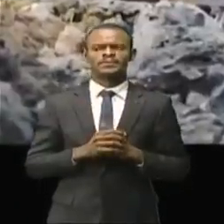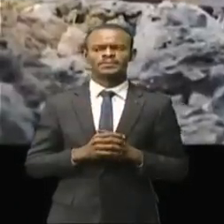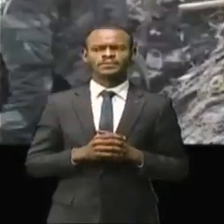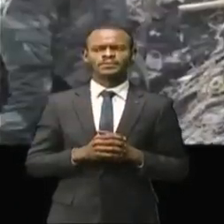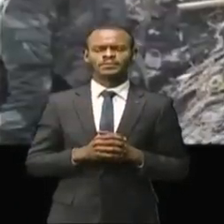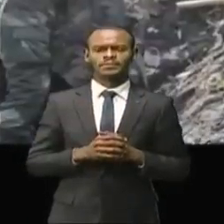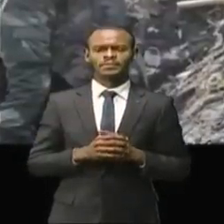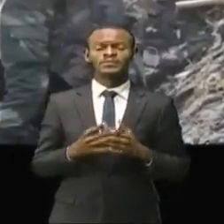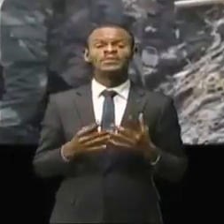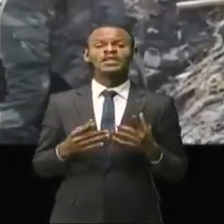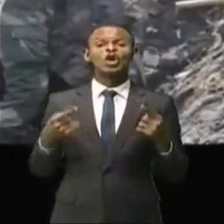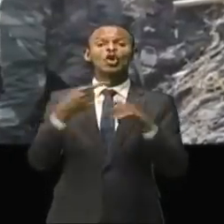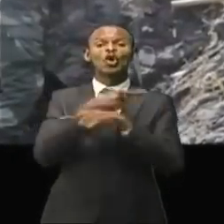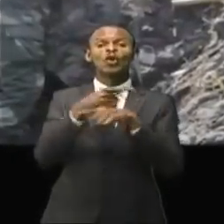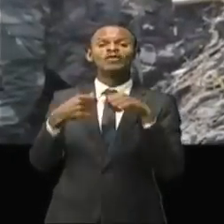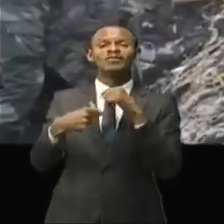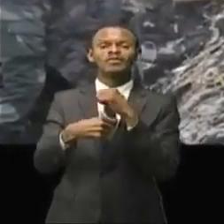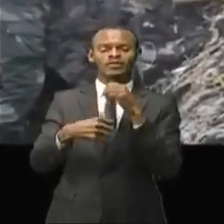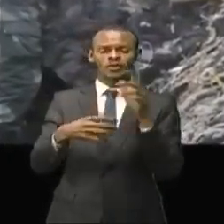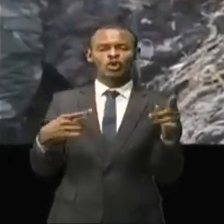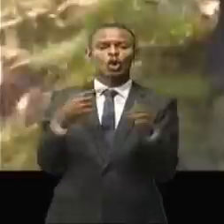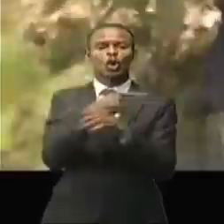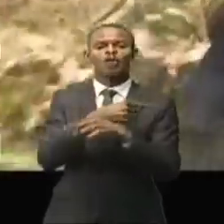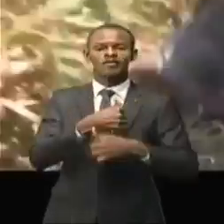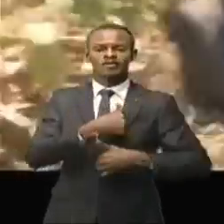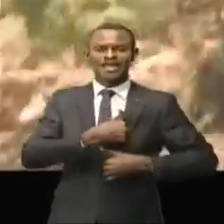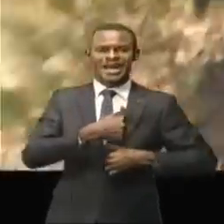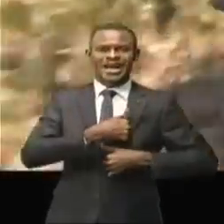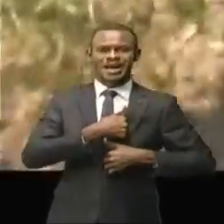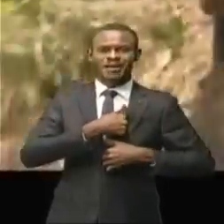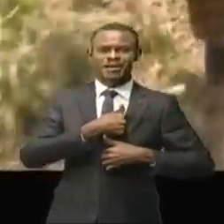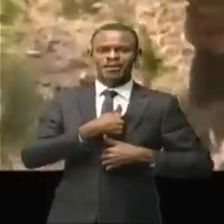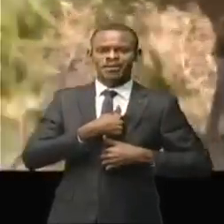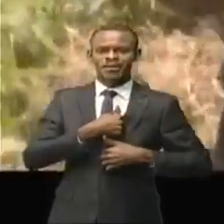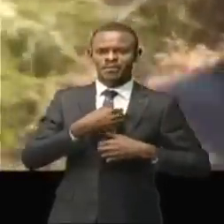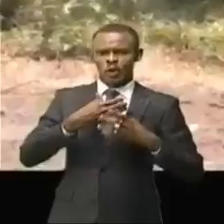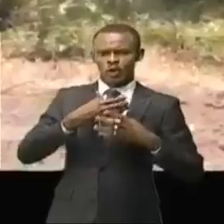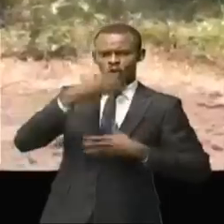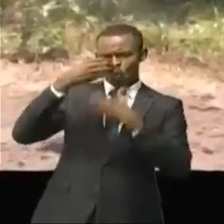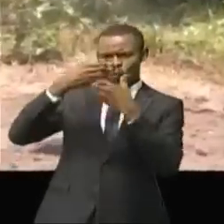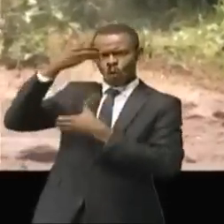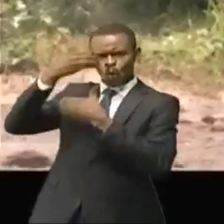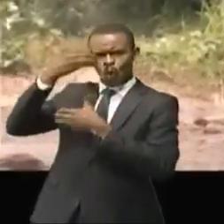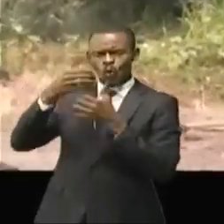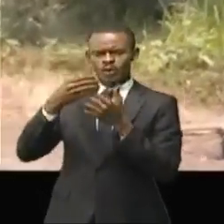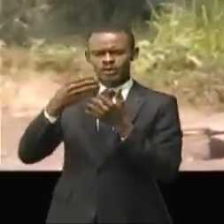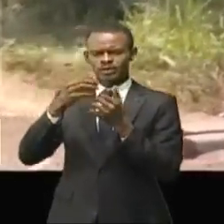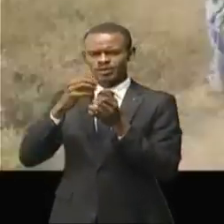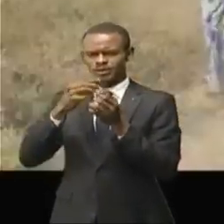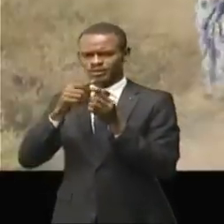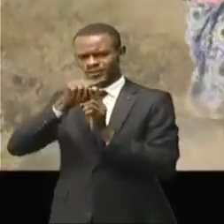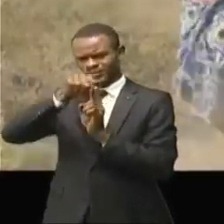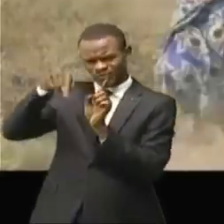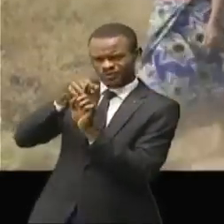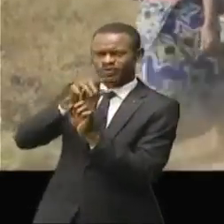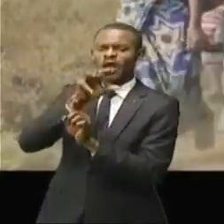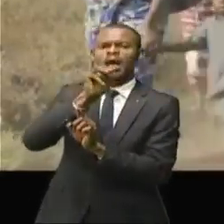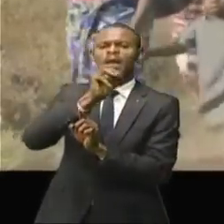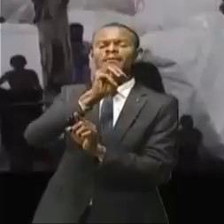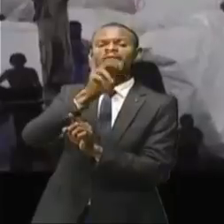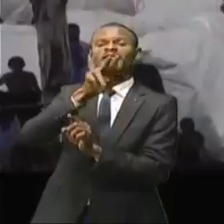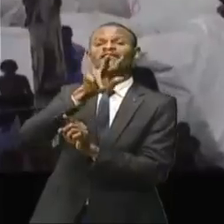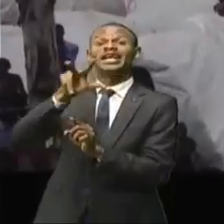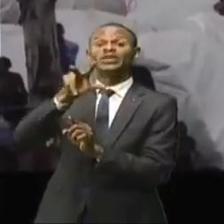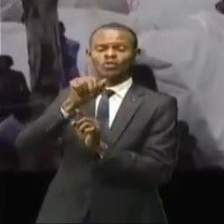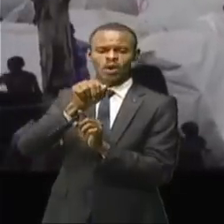les conflits armés dans la partie Est du pays perpétré par les 1 23 et les catastrophes naturelles ont occasionné près de 6